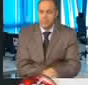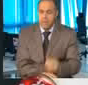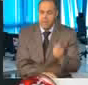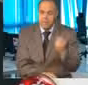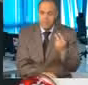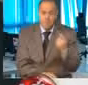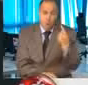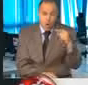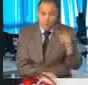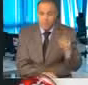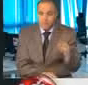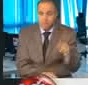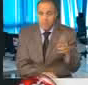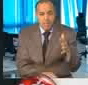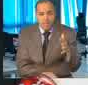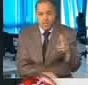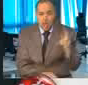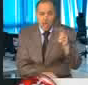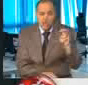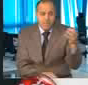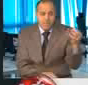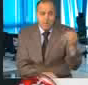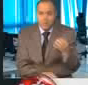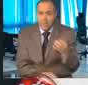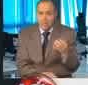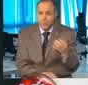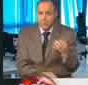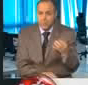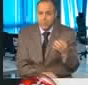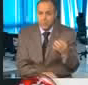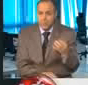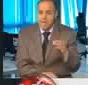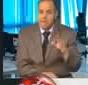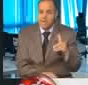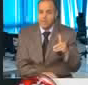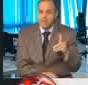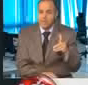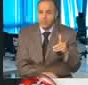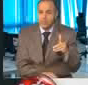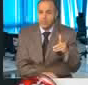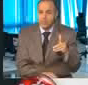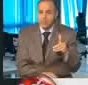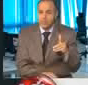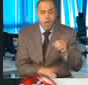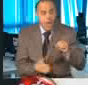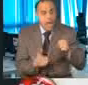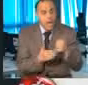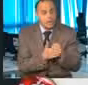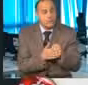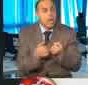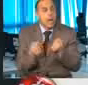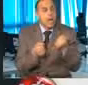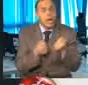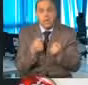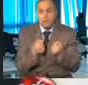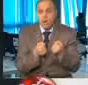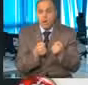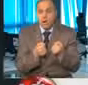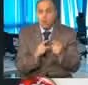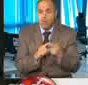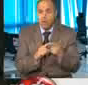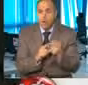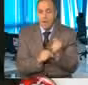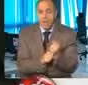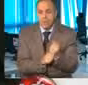و 150 هذين ثم تقريب 20% منهم يصيروا حوادث مرور في إطار مهمة